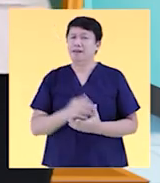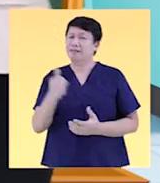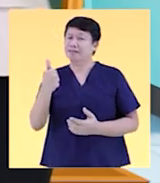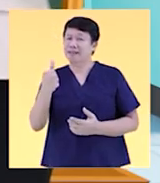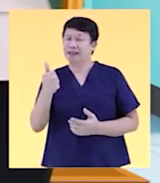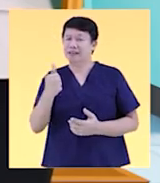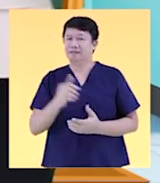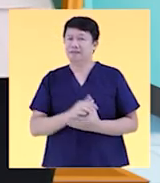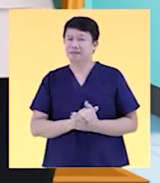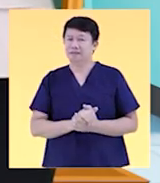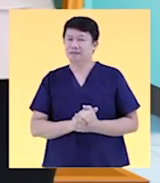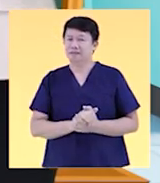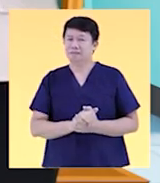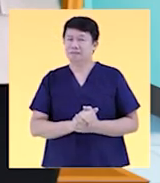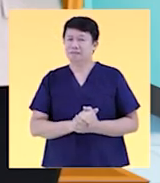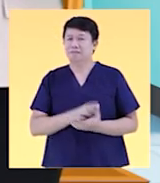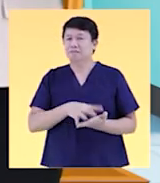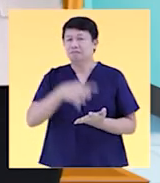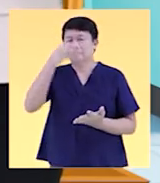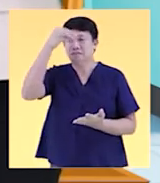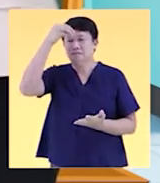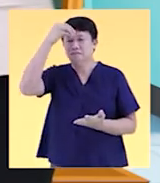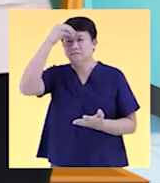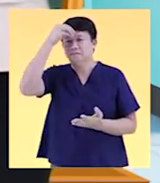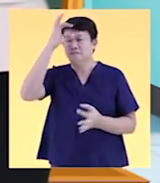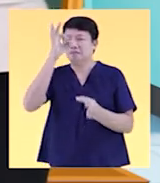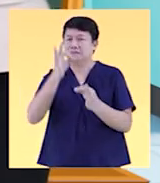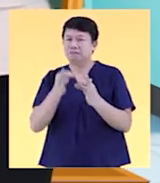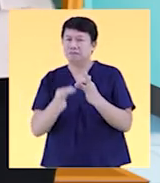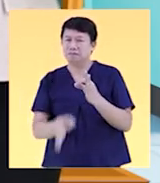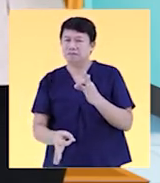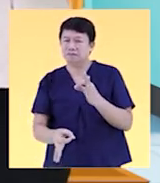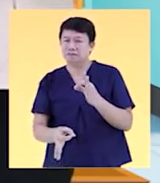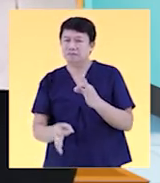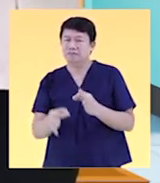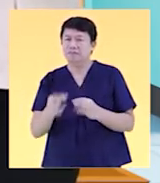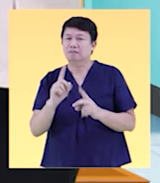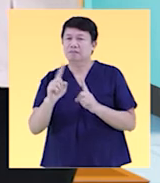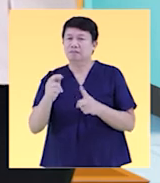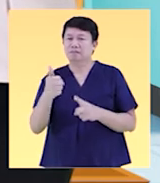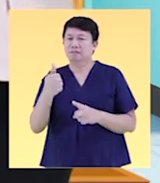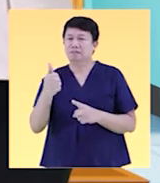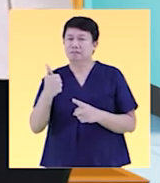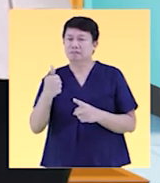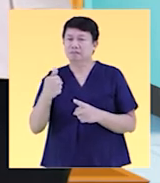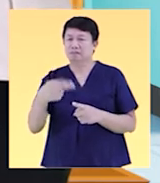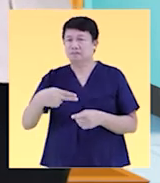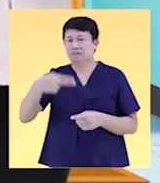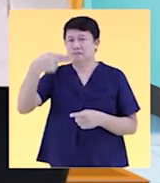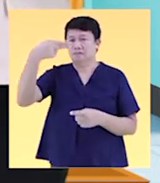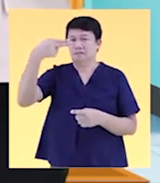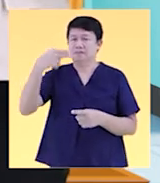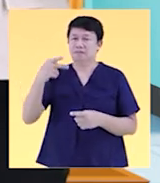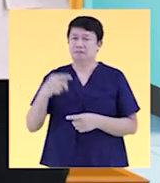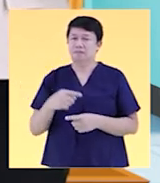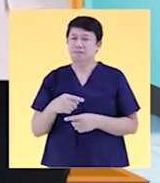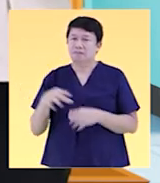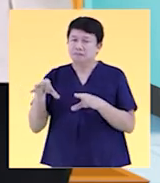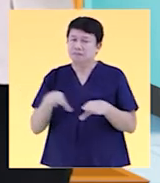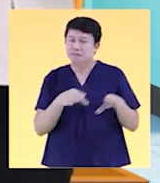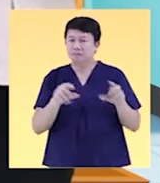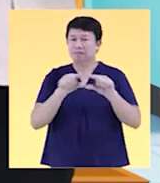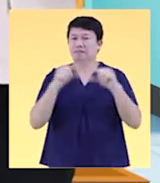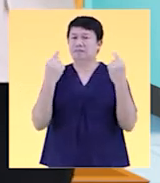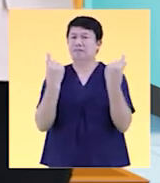Mahusay! 10! Natutunan ninyo na kapag ang sagot ay 10 pataas, gagawin natin